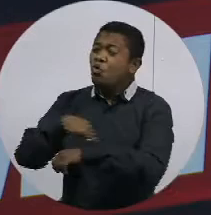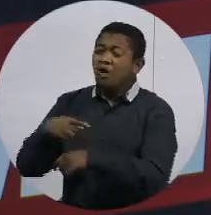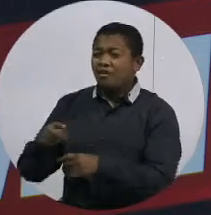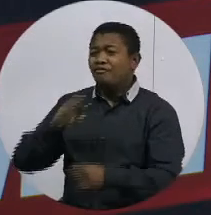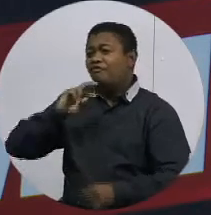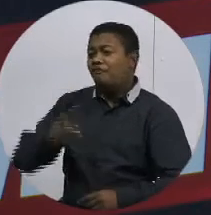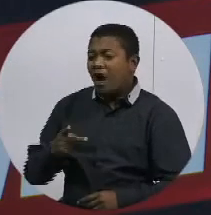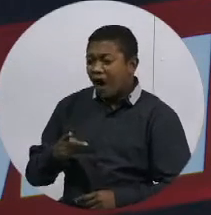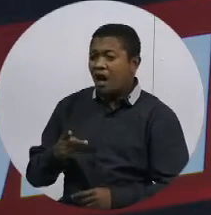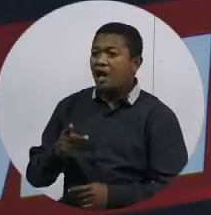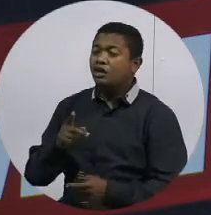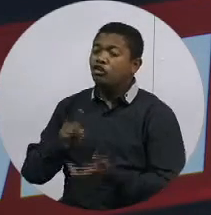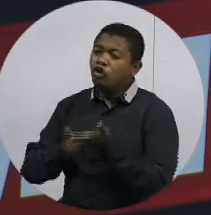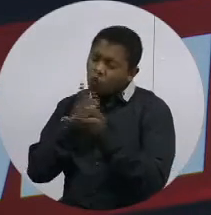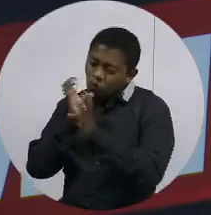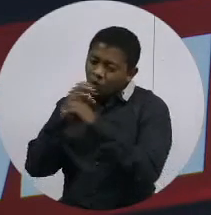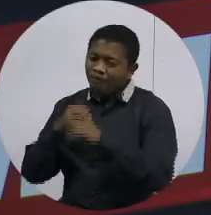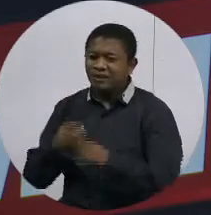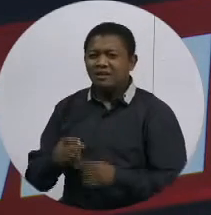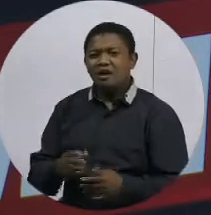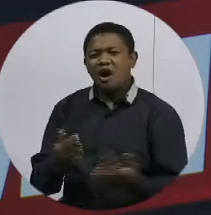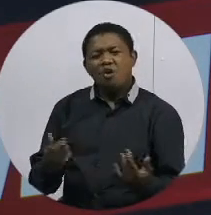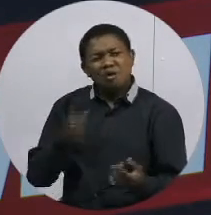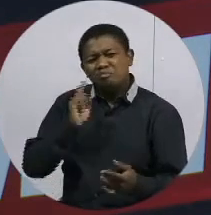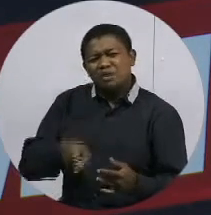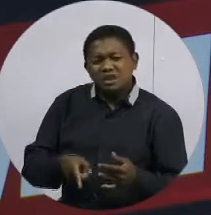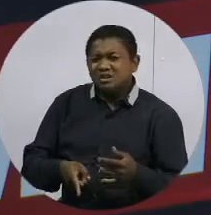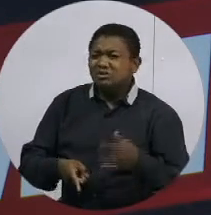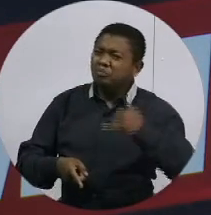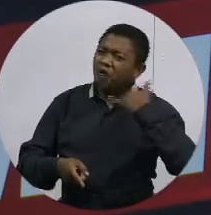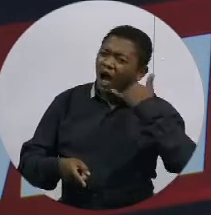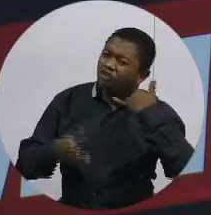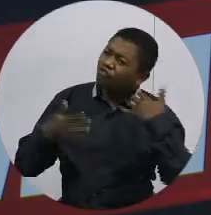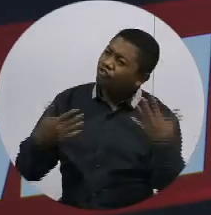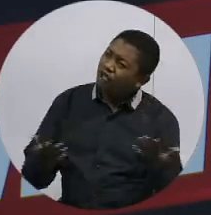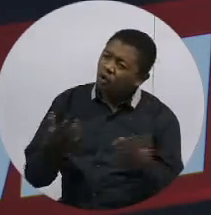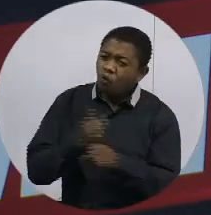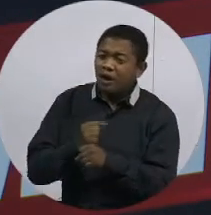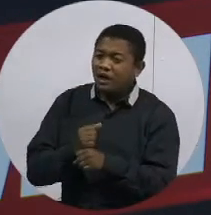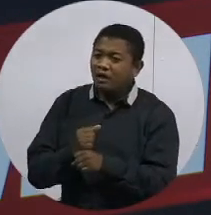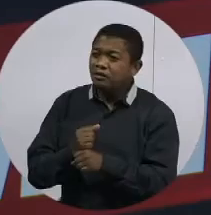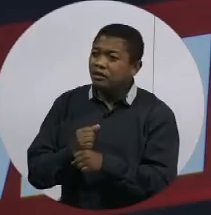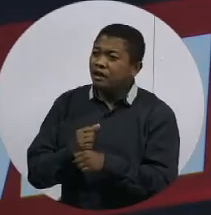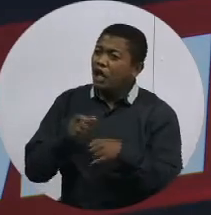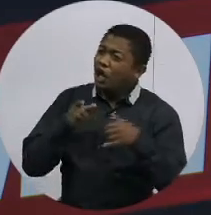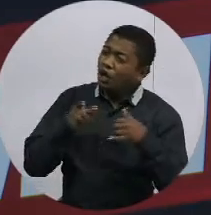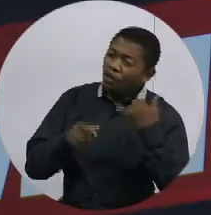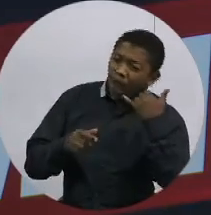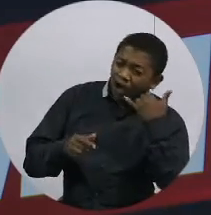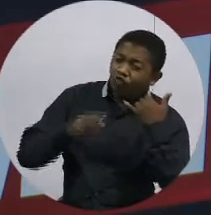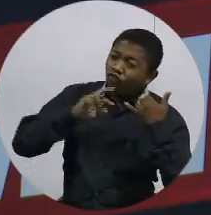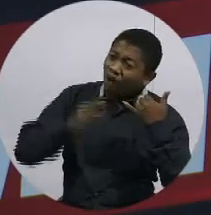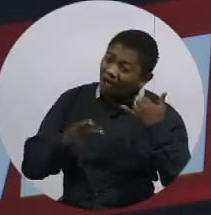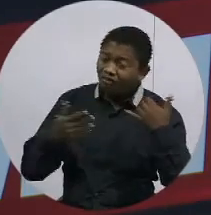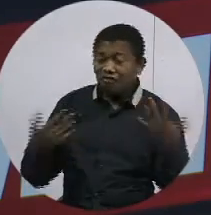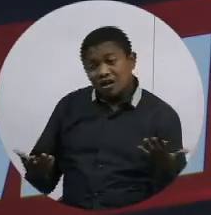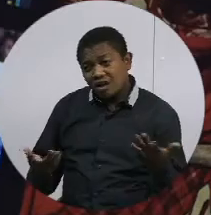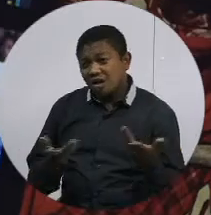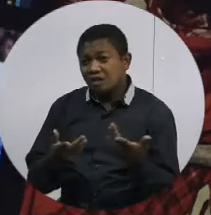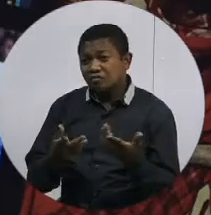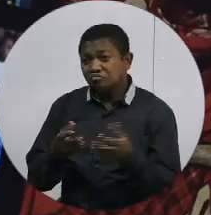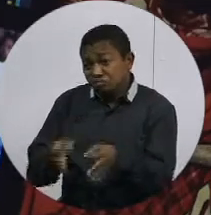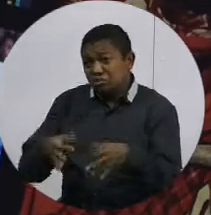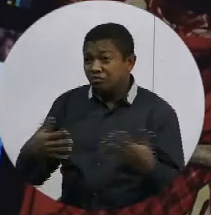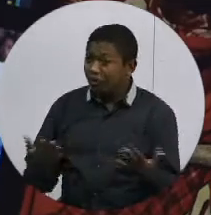mametra-pantaniana hoe misy miantso ve sa tsy misy aoriana ny fanaovana fitiliana, na negatifa io na pozitifa? Eny